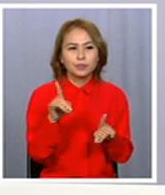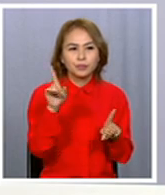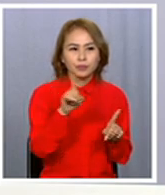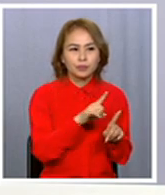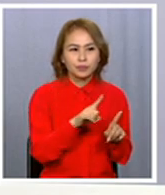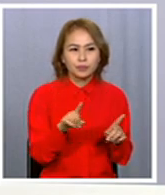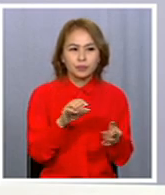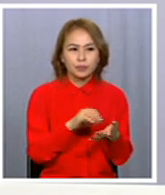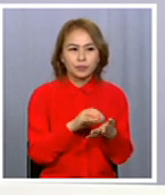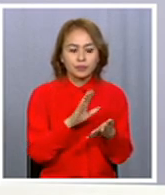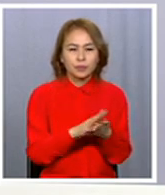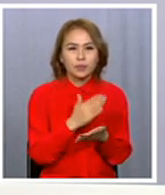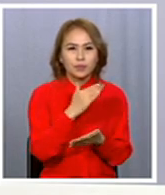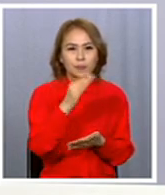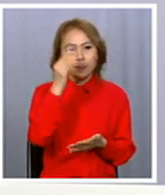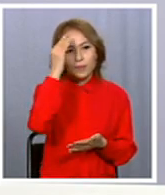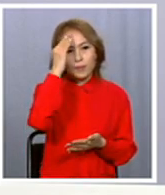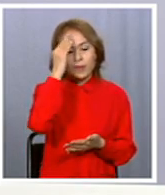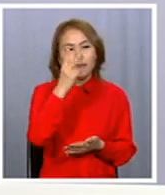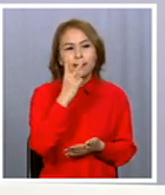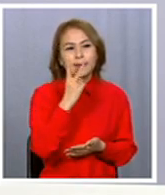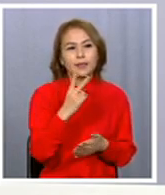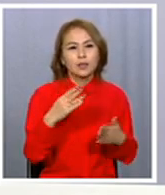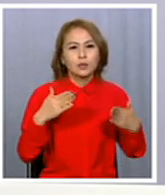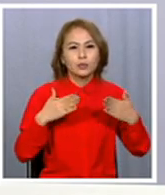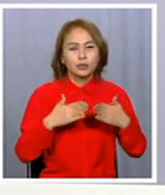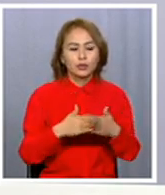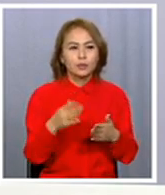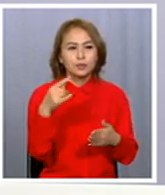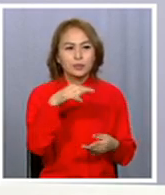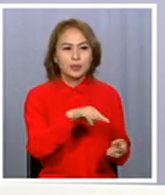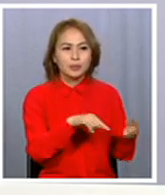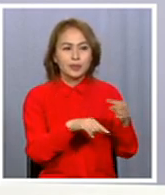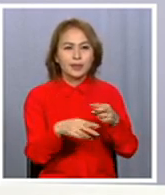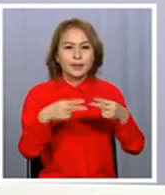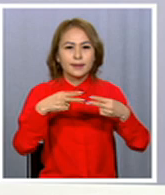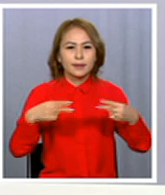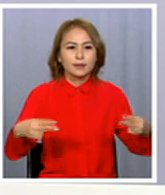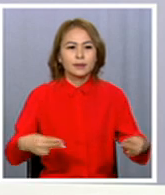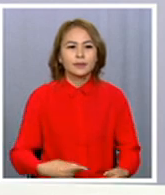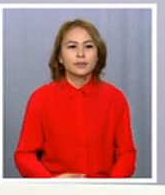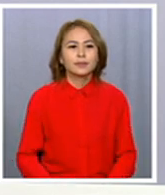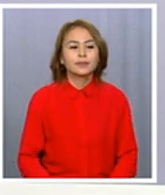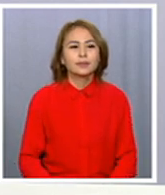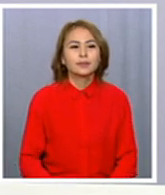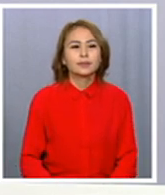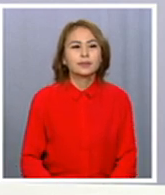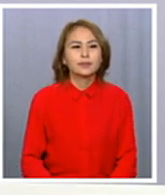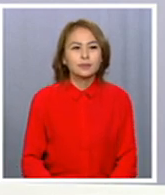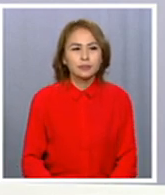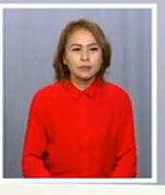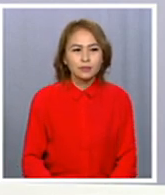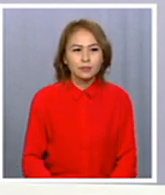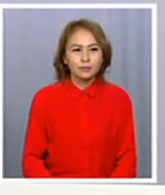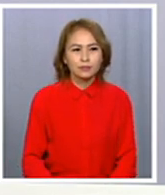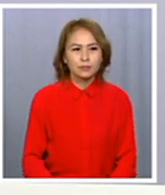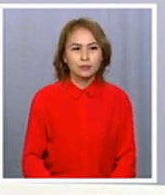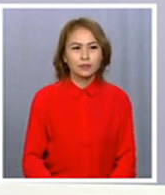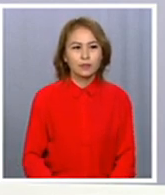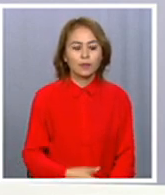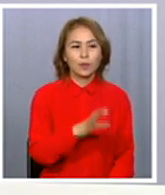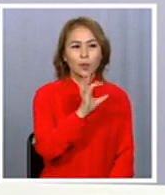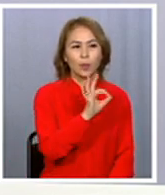белгілейміз. Оның мағынасы екі бұрыш бір-біріне тең деген сөз. Ал жақсы. Мінекей ОК